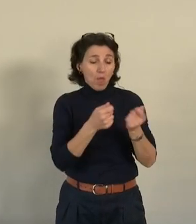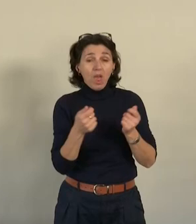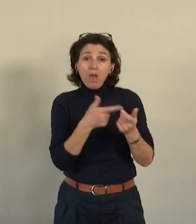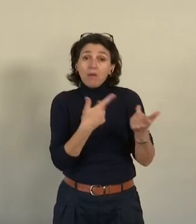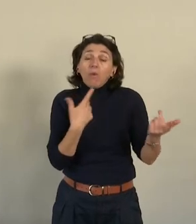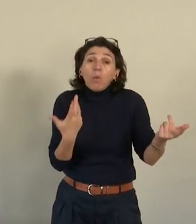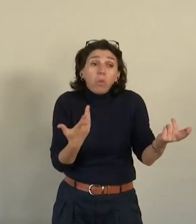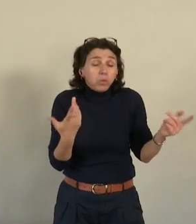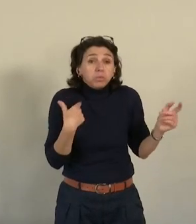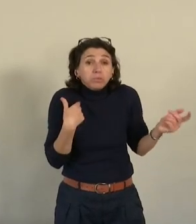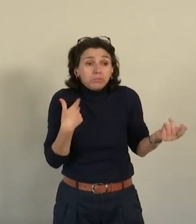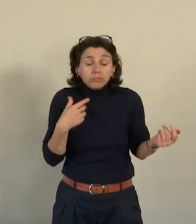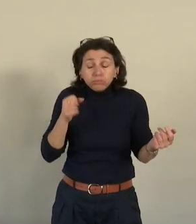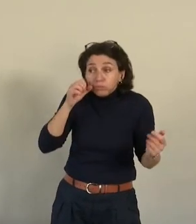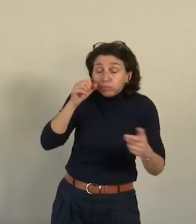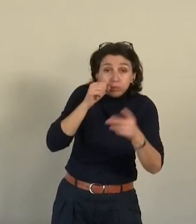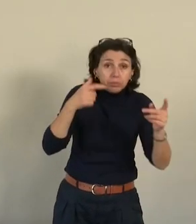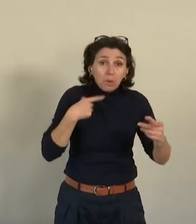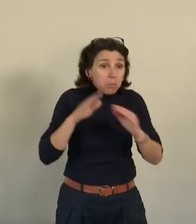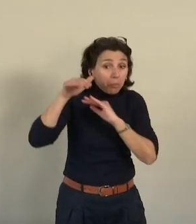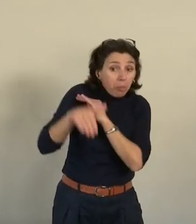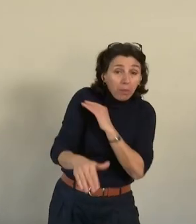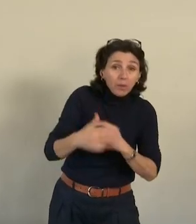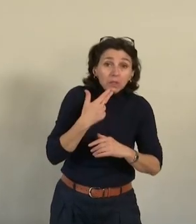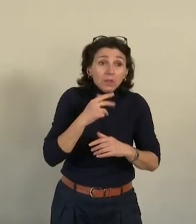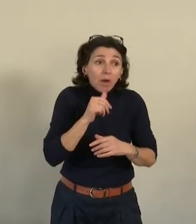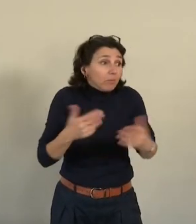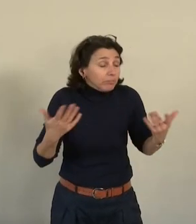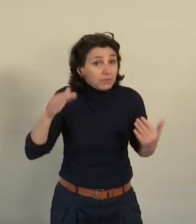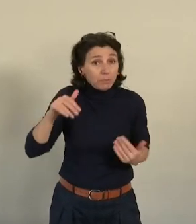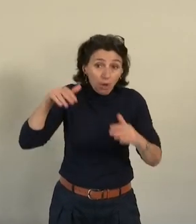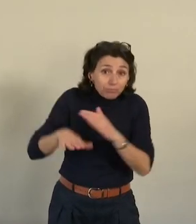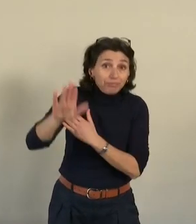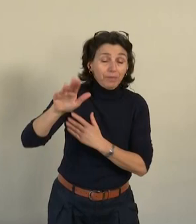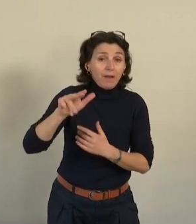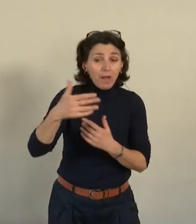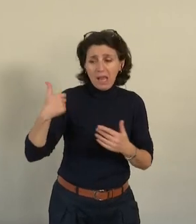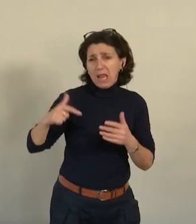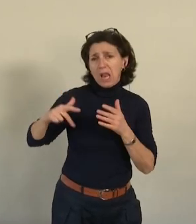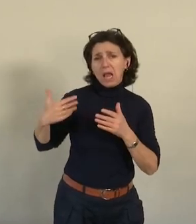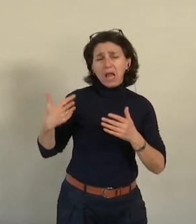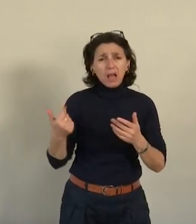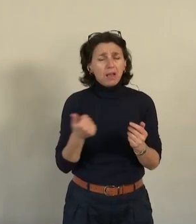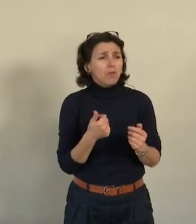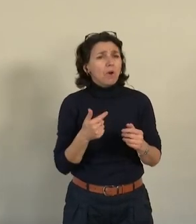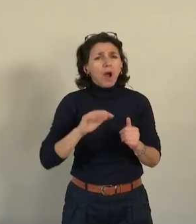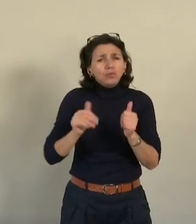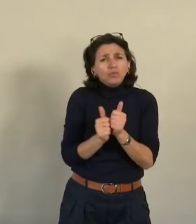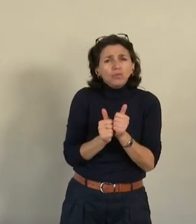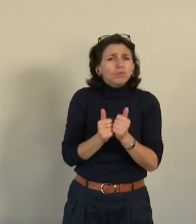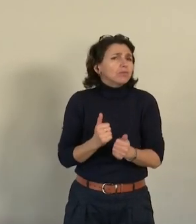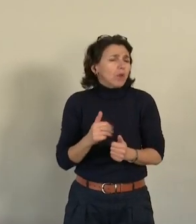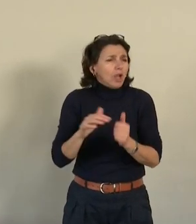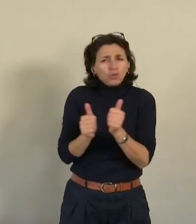passager il y avait d'ailleurs jusqu'à il y a il y a quelques jusqu'à quelques mois nous avions un un adjoint qui était en charge